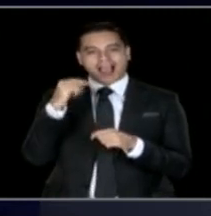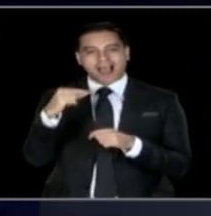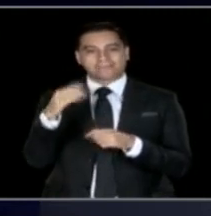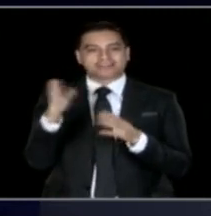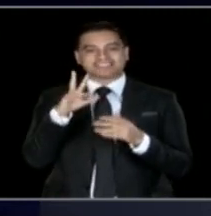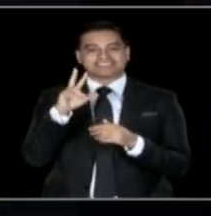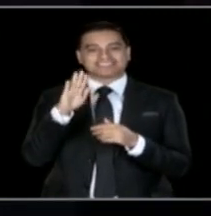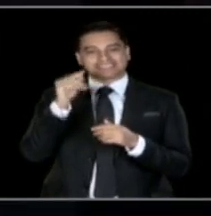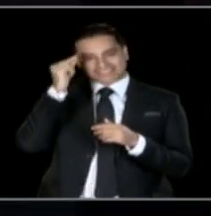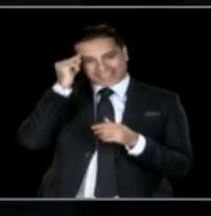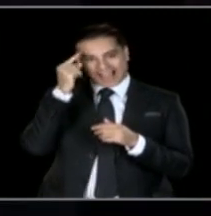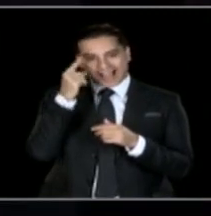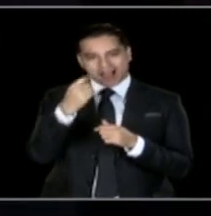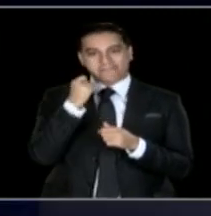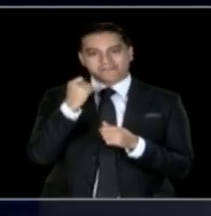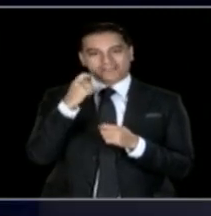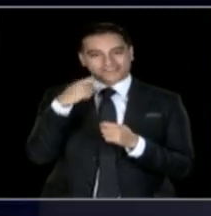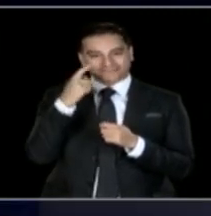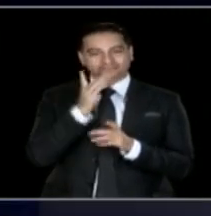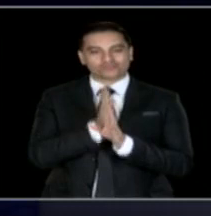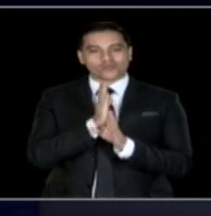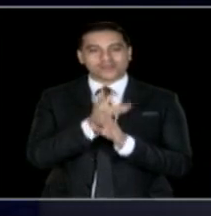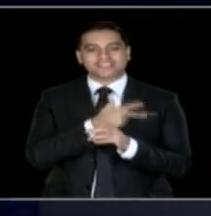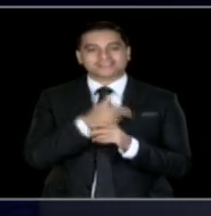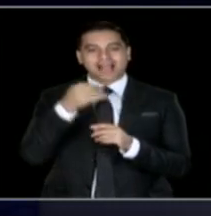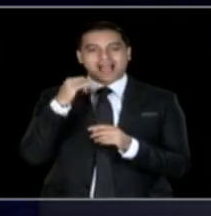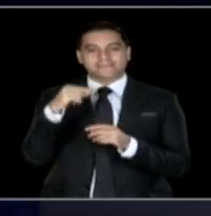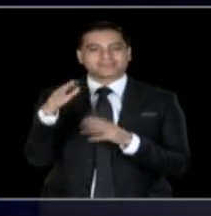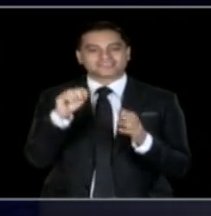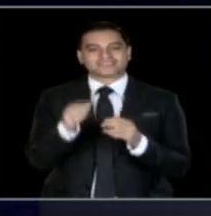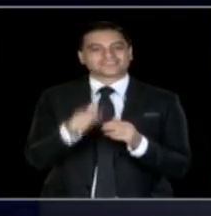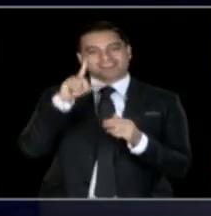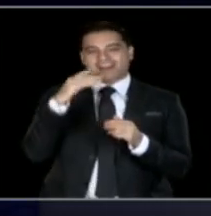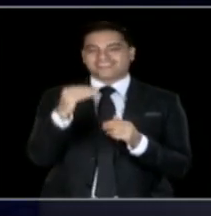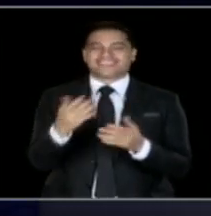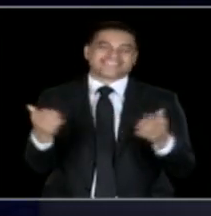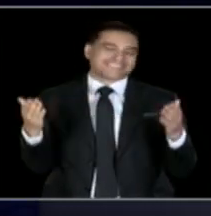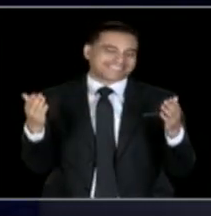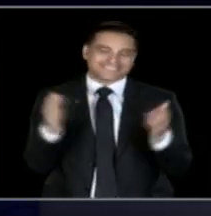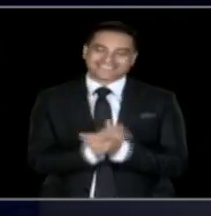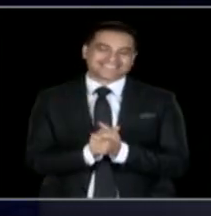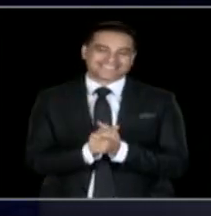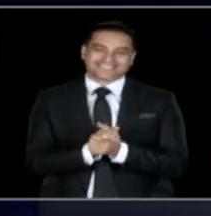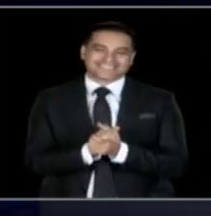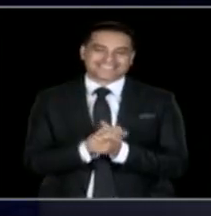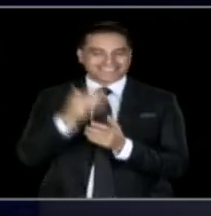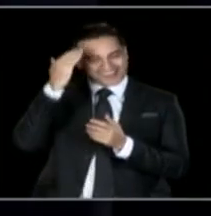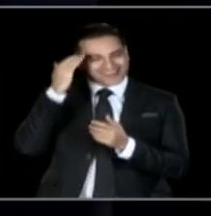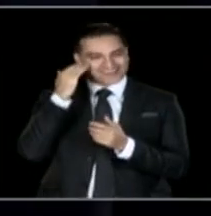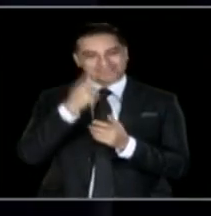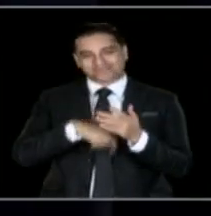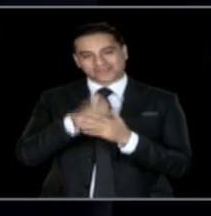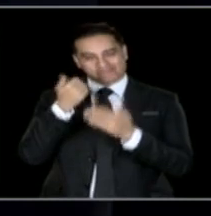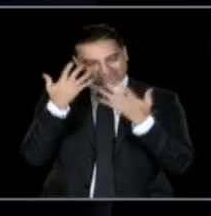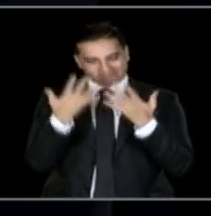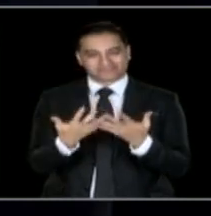بطل الفيلم، إخراج أحمد صالح. طبعا الأرمن مفاجأة